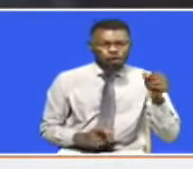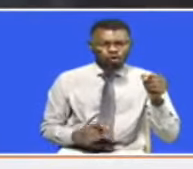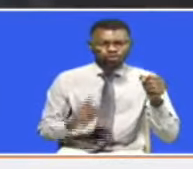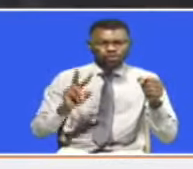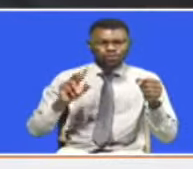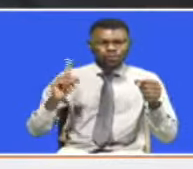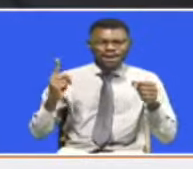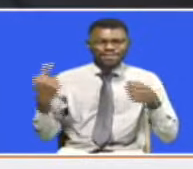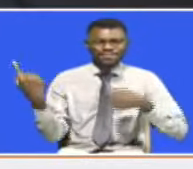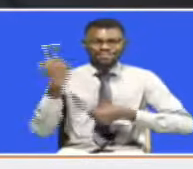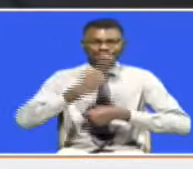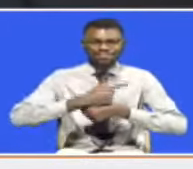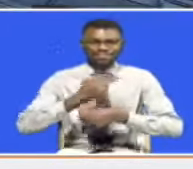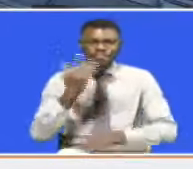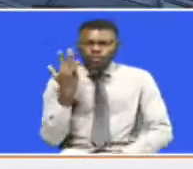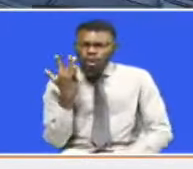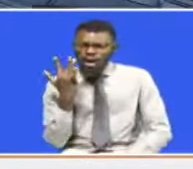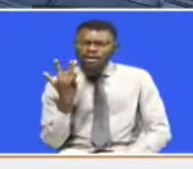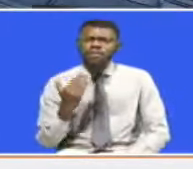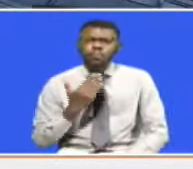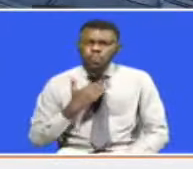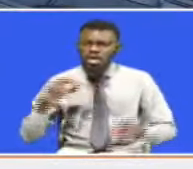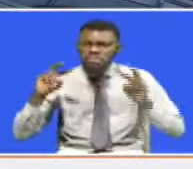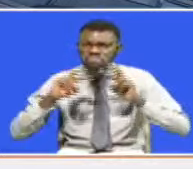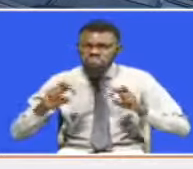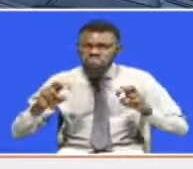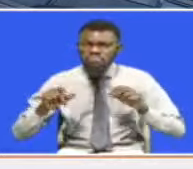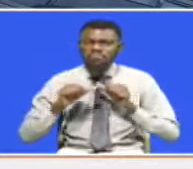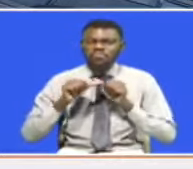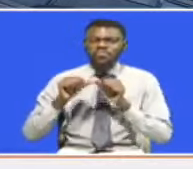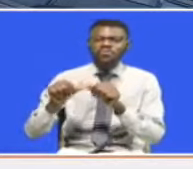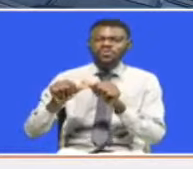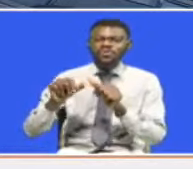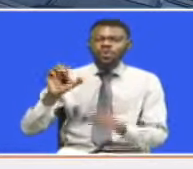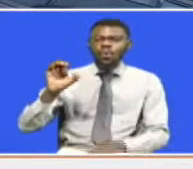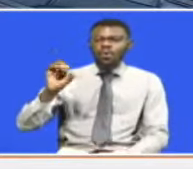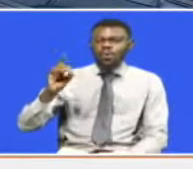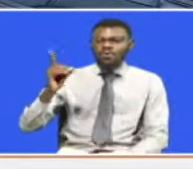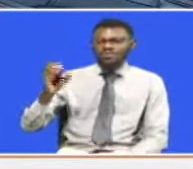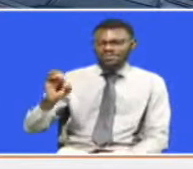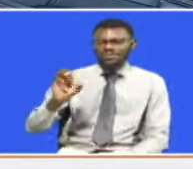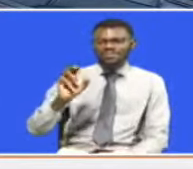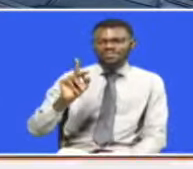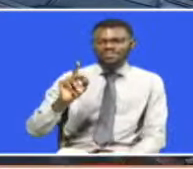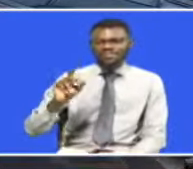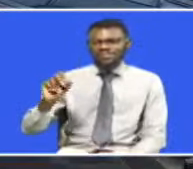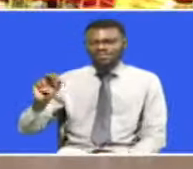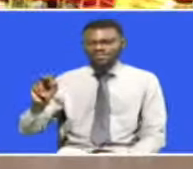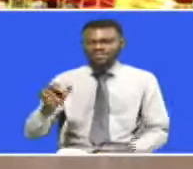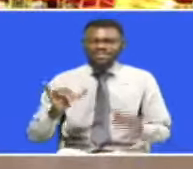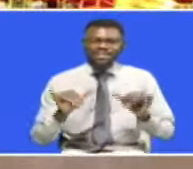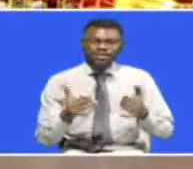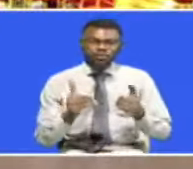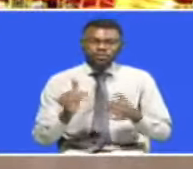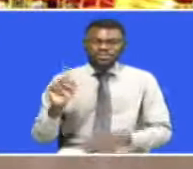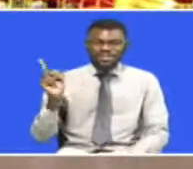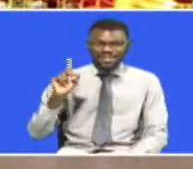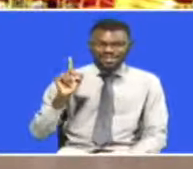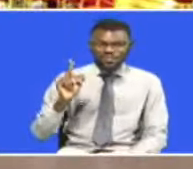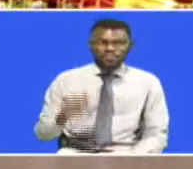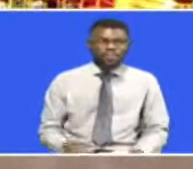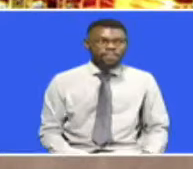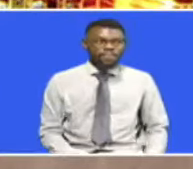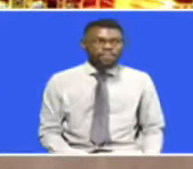kuwezesha kukamilika kwa uchunguzi. Ode Francis, KTN News, Nairobi. Hatima